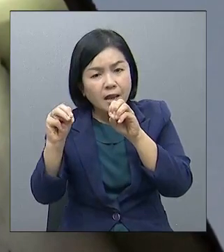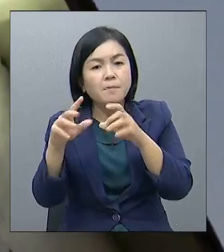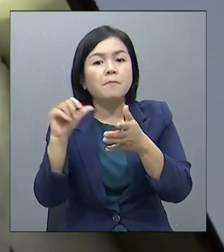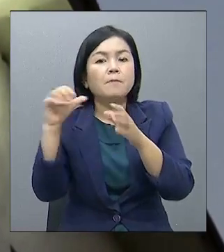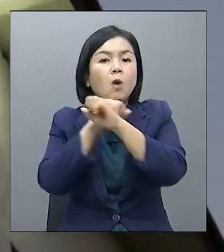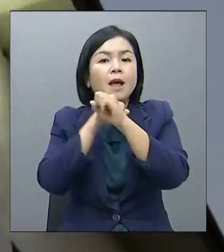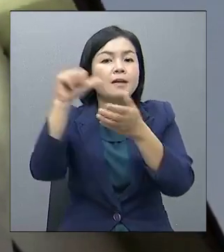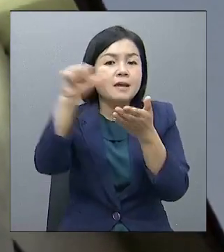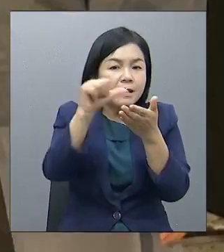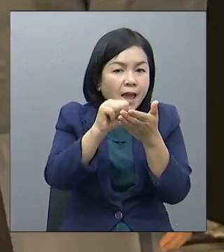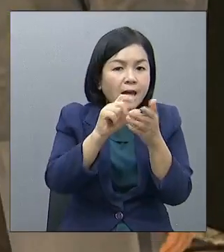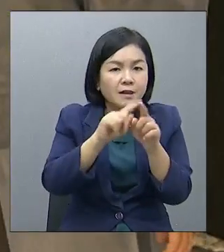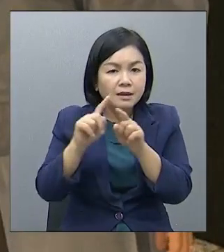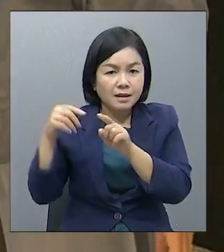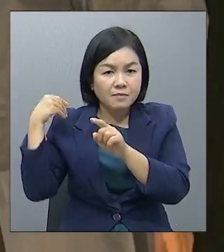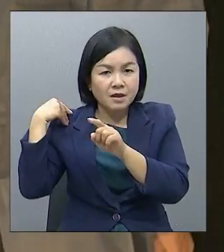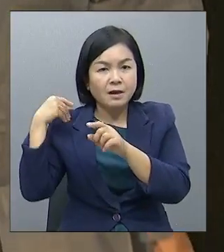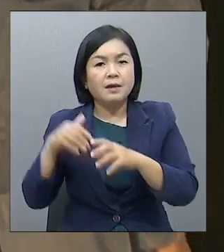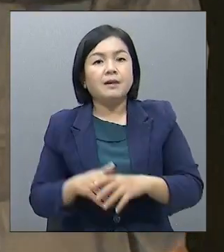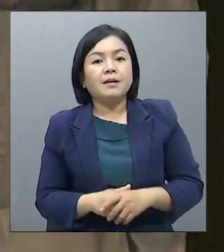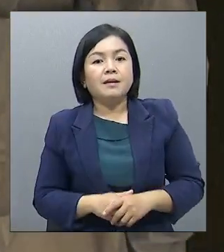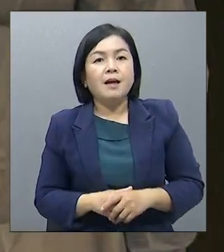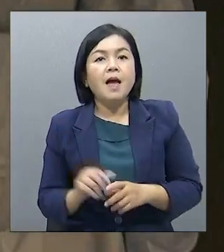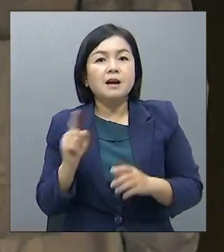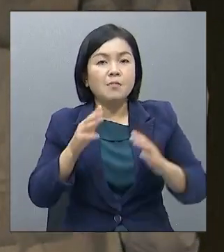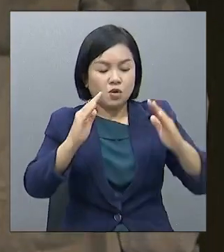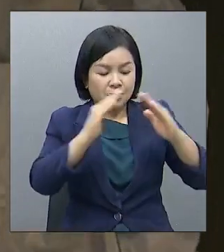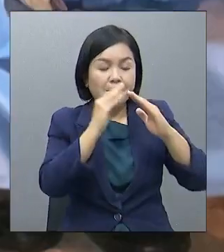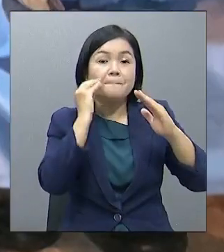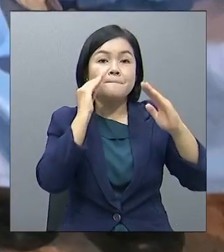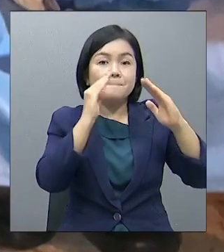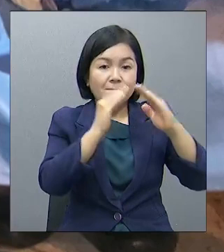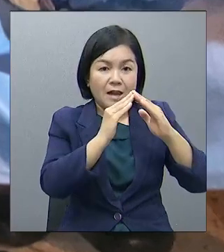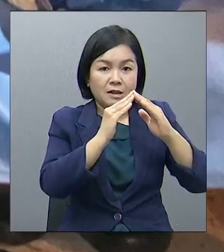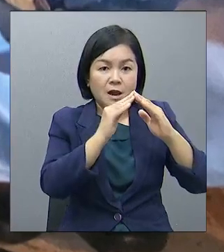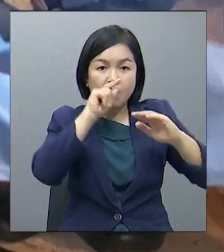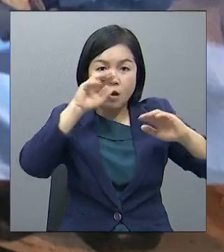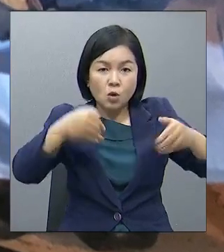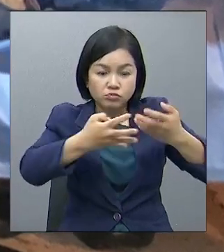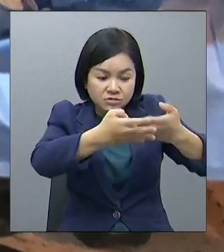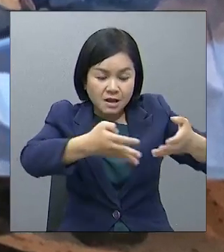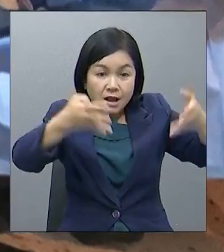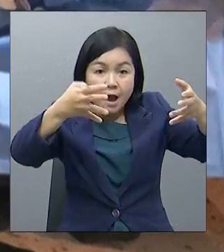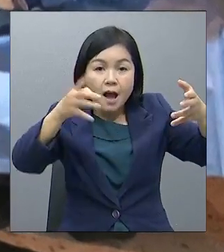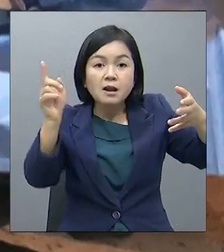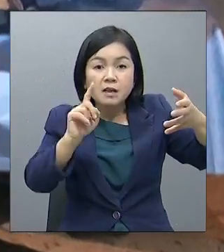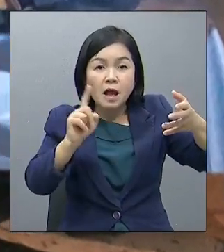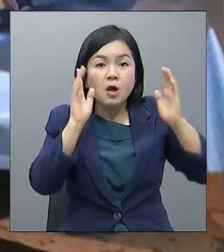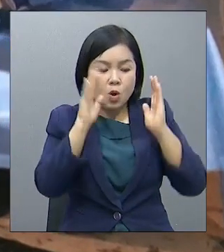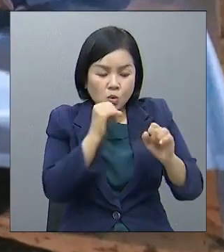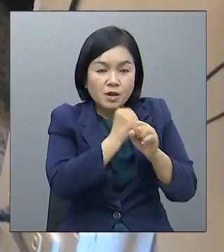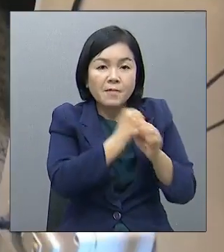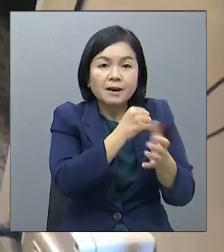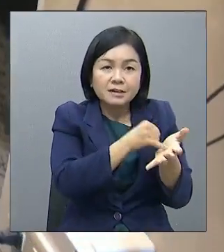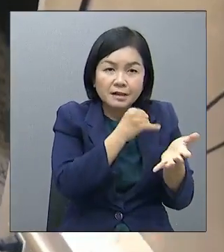ไขสัตว์ทุรังในส่วนของตัวอาคารก็คือการส่งเสริมให้เกิดสวัสดิภาพของผู้ปฏิบัติงาน